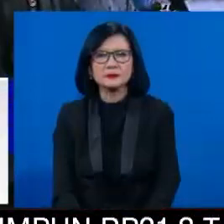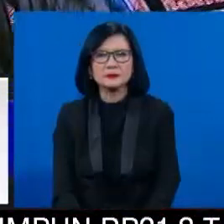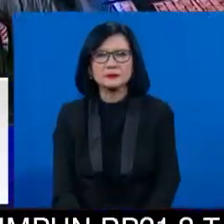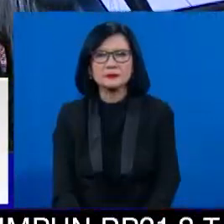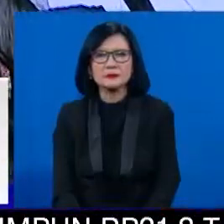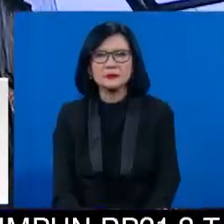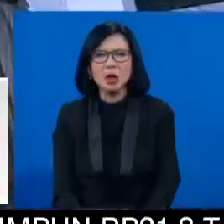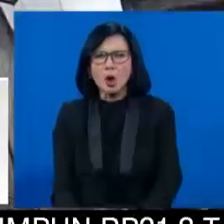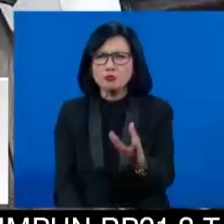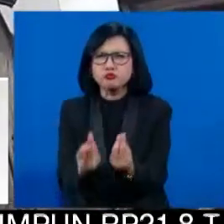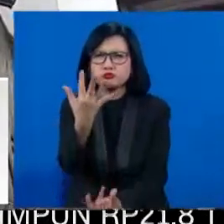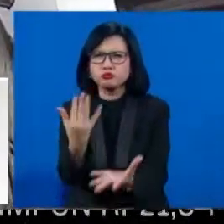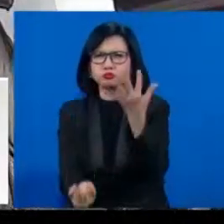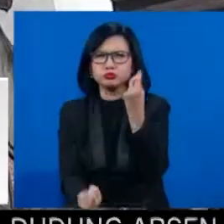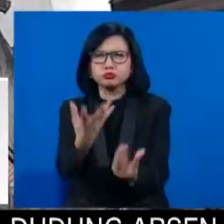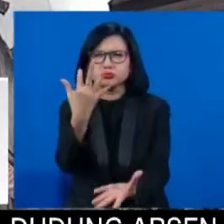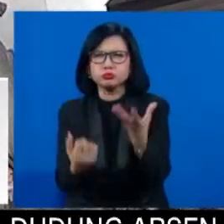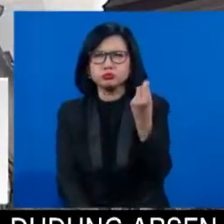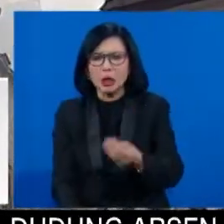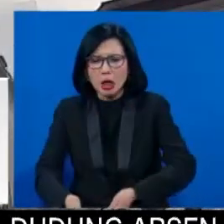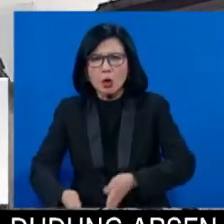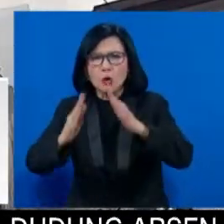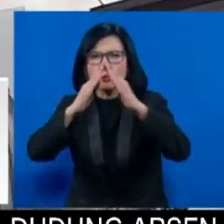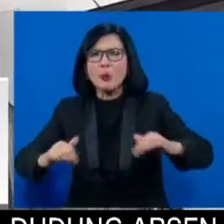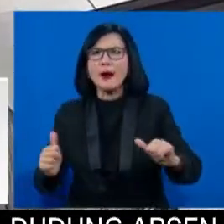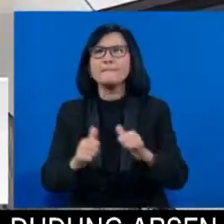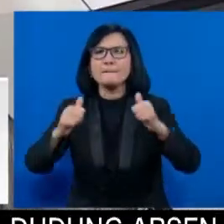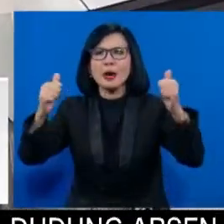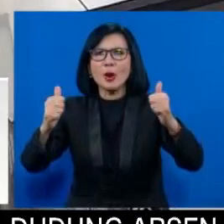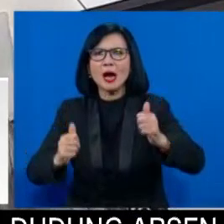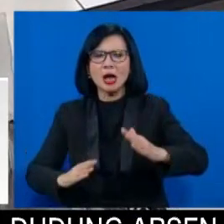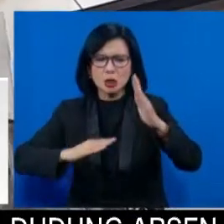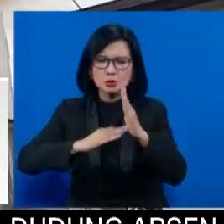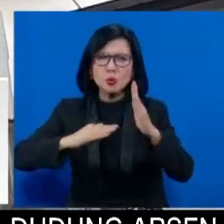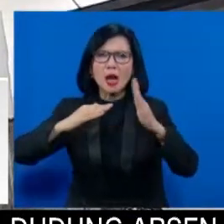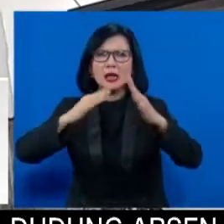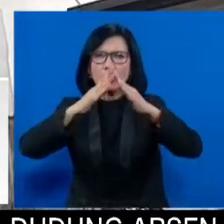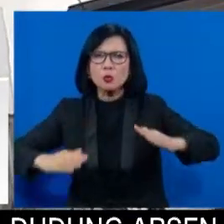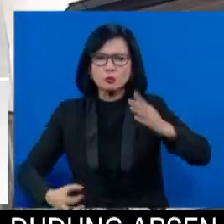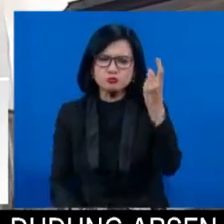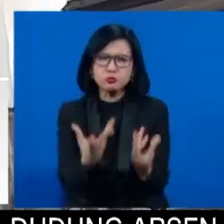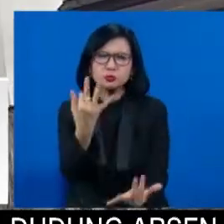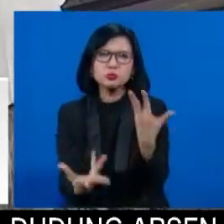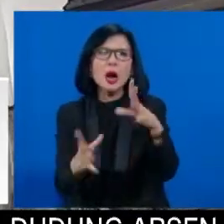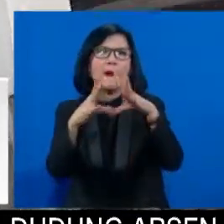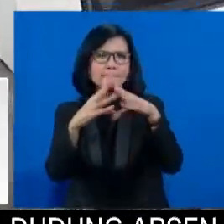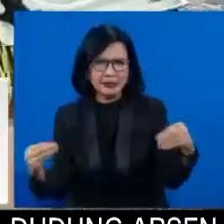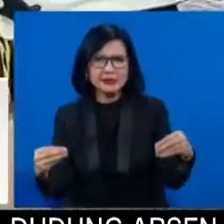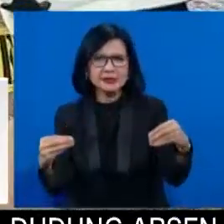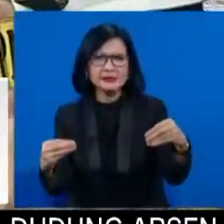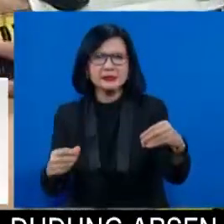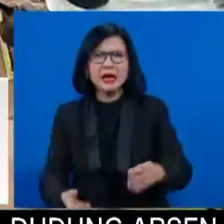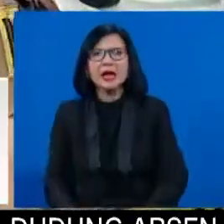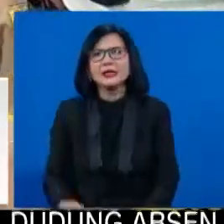Kobaran api dengan cepat melalap sebuah bangunan rumah mewah dua lantai yang terletak di Jalan Haji Kaiman, Kelurahan Gedong Pasar